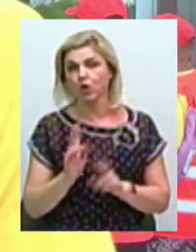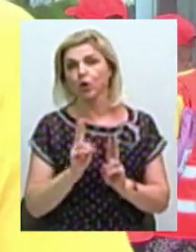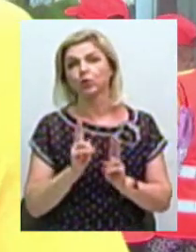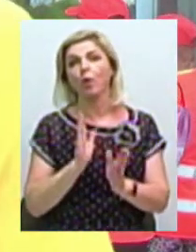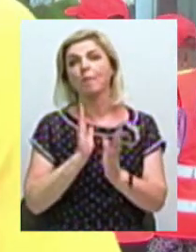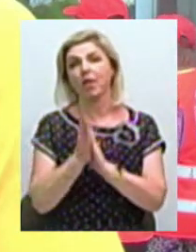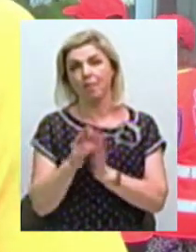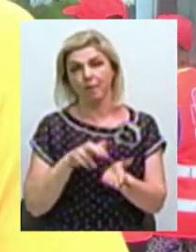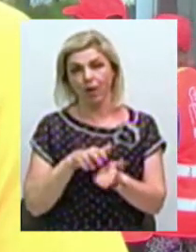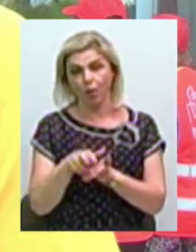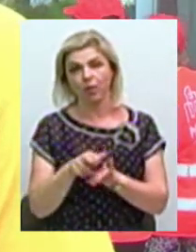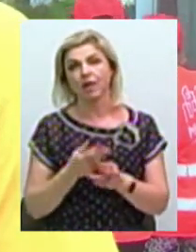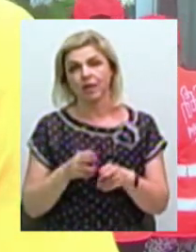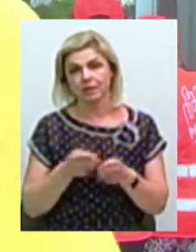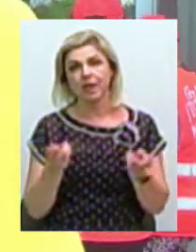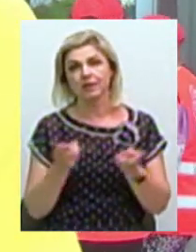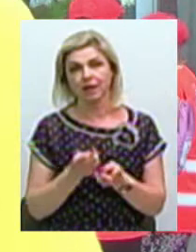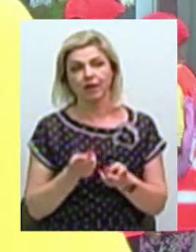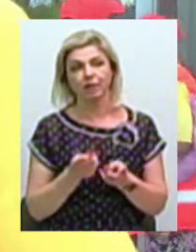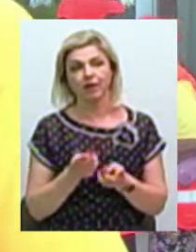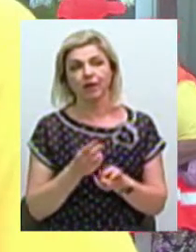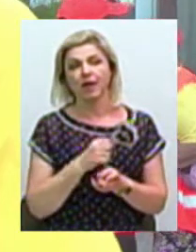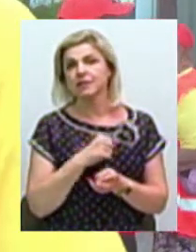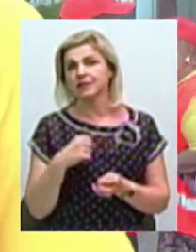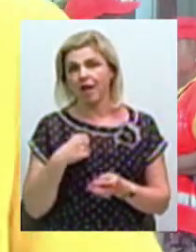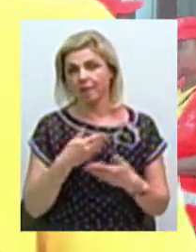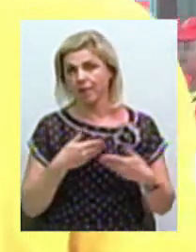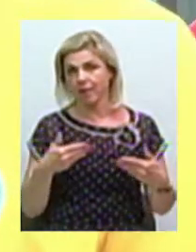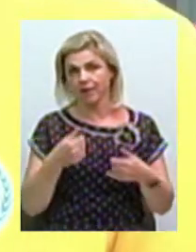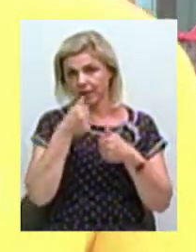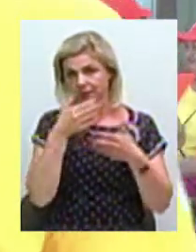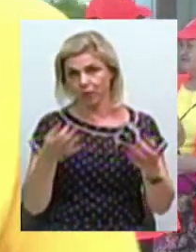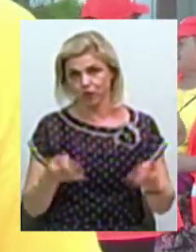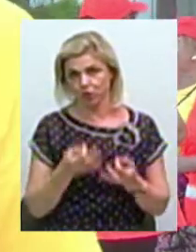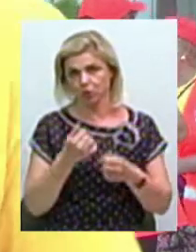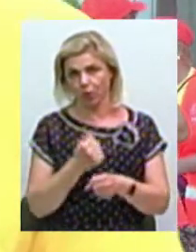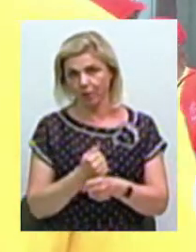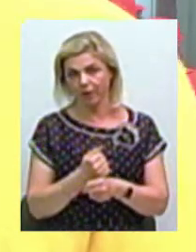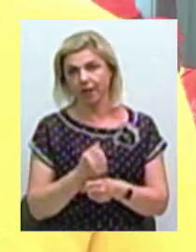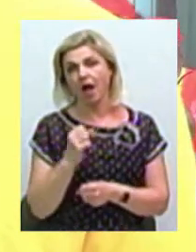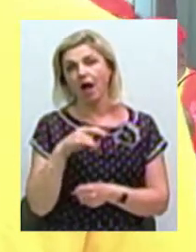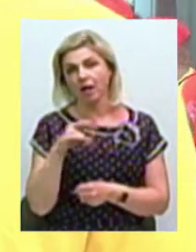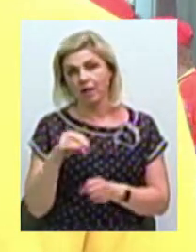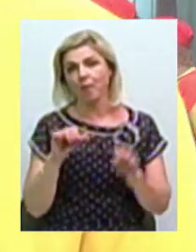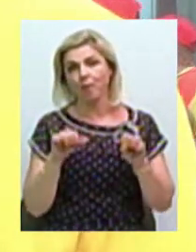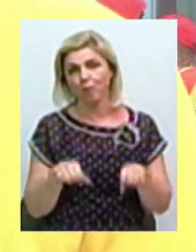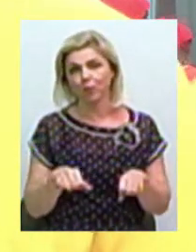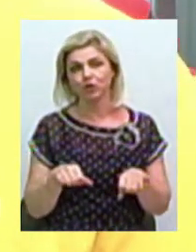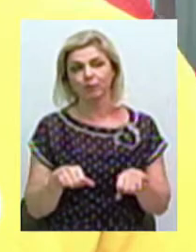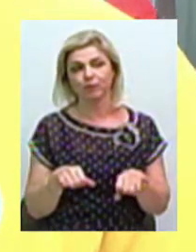проходить мимо. Ну, це треба просто, ну, самі ми не зможемо нічого зробити, але можемо